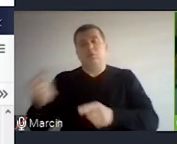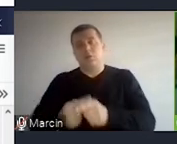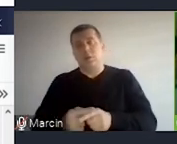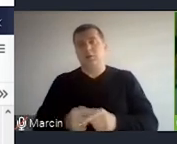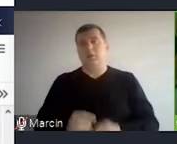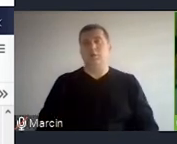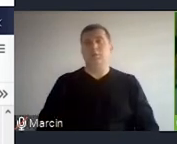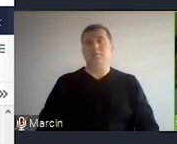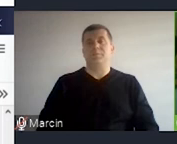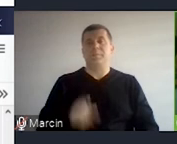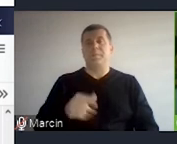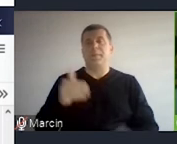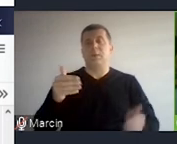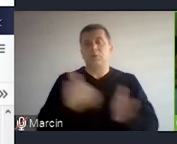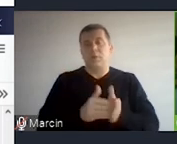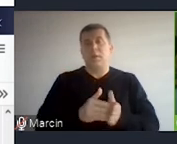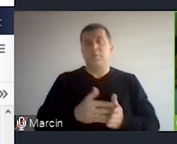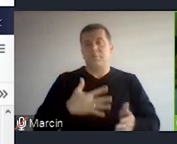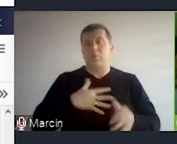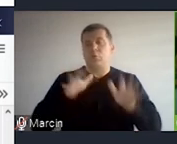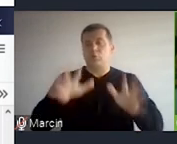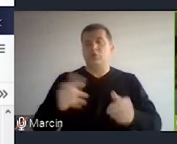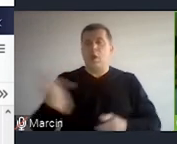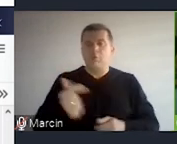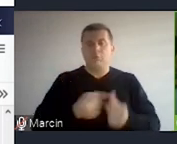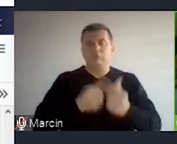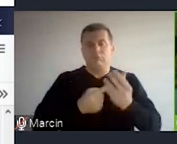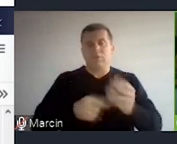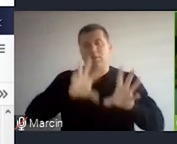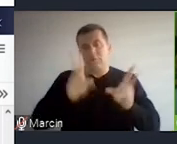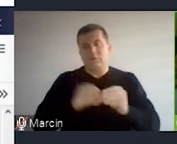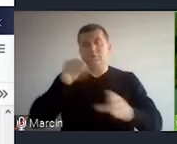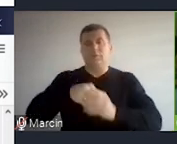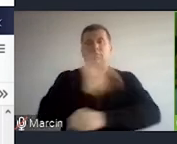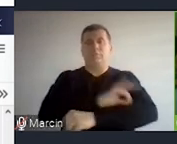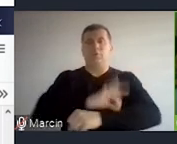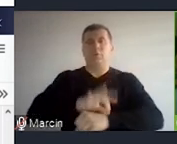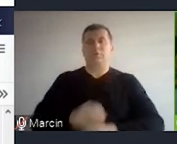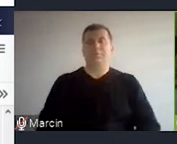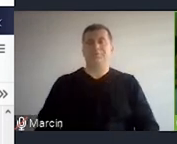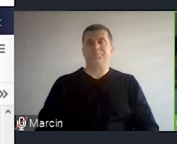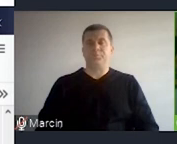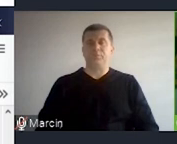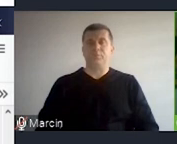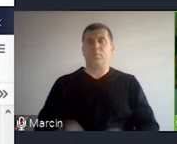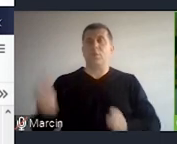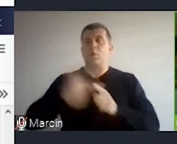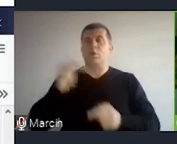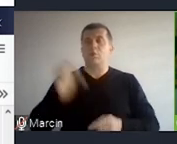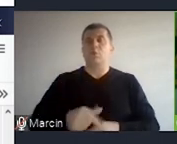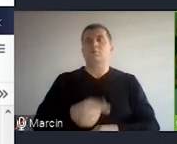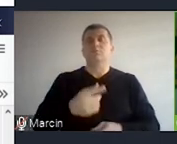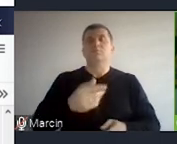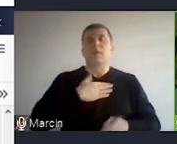tym układzie po prostu będzie mieć sporo obowiązków i wszystkie w projekcie. Dodatek musi wynikać z